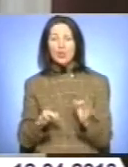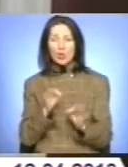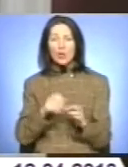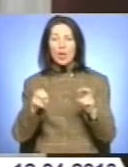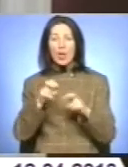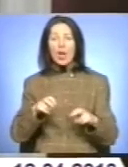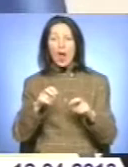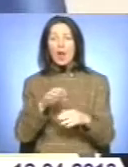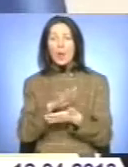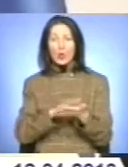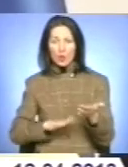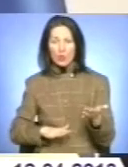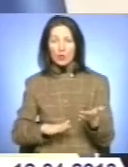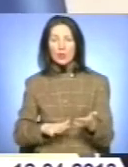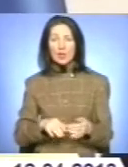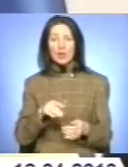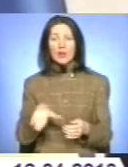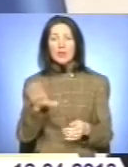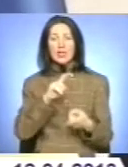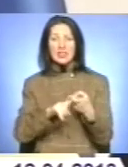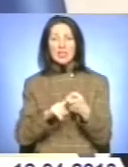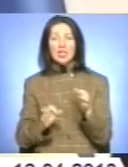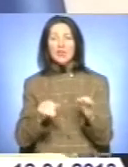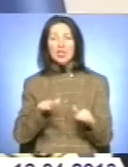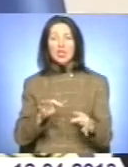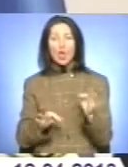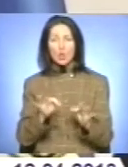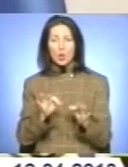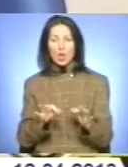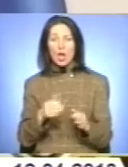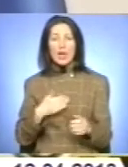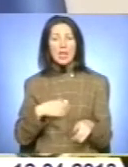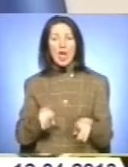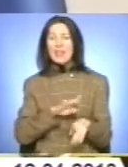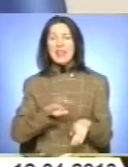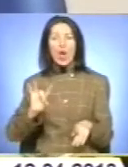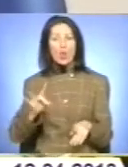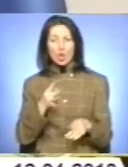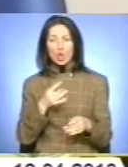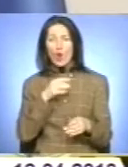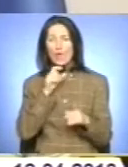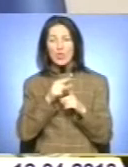Віктор Янукович. Я неодноразово відповідав на це питання. Воно лежить